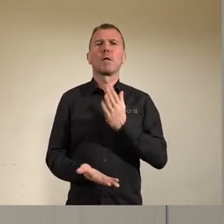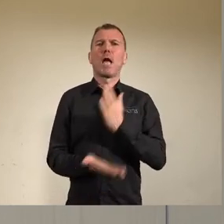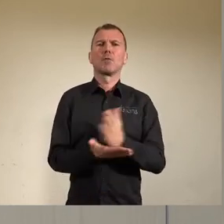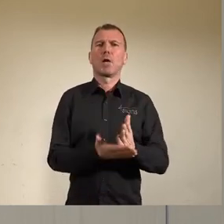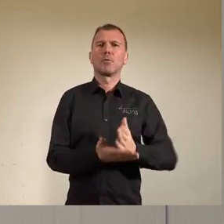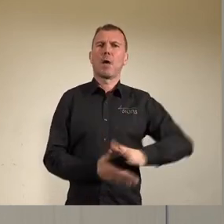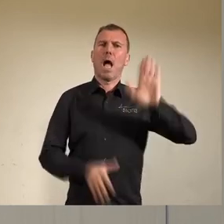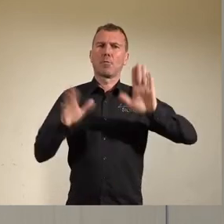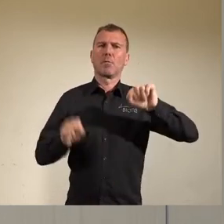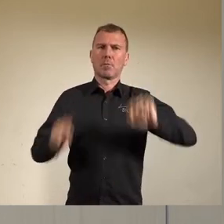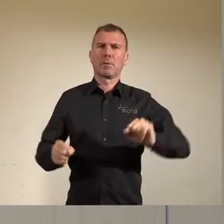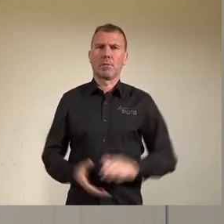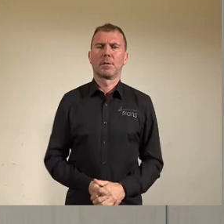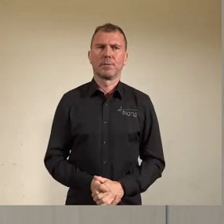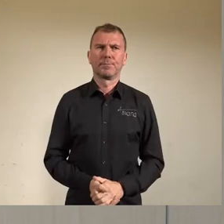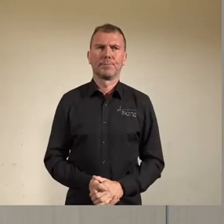können.